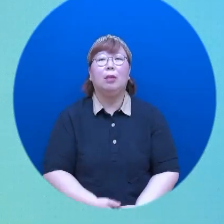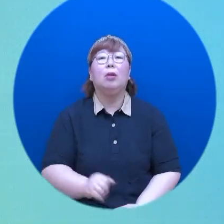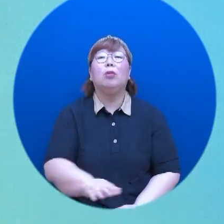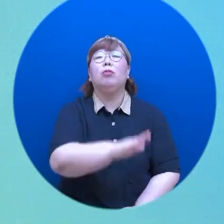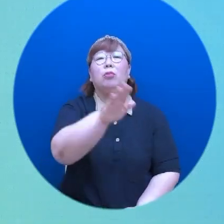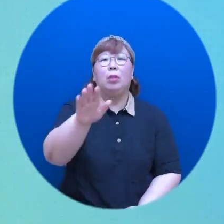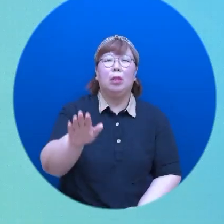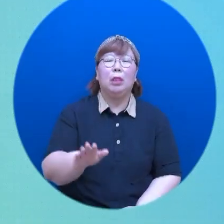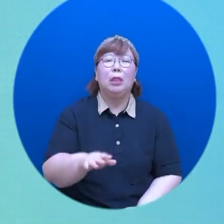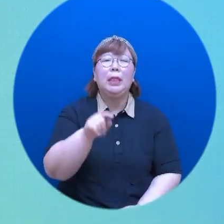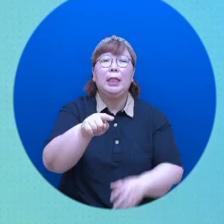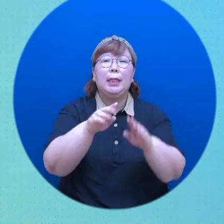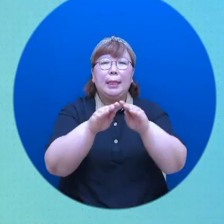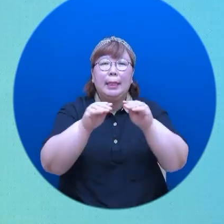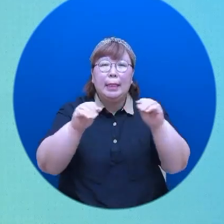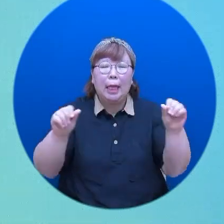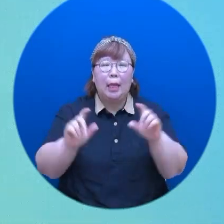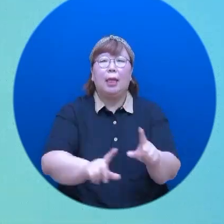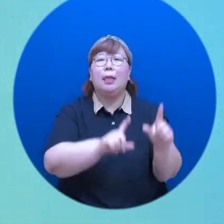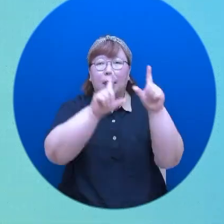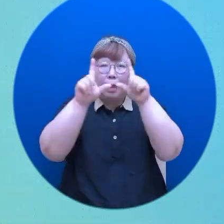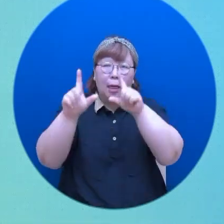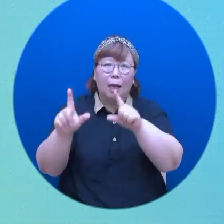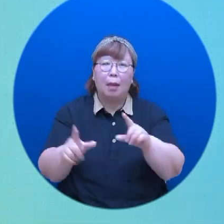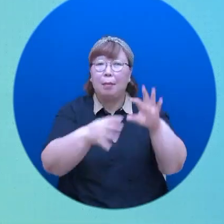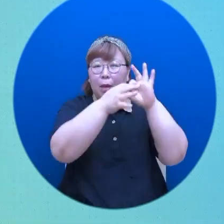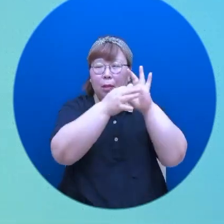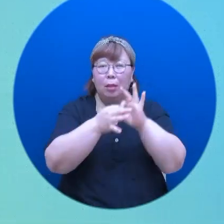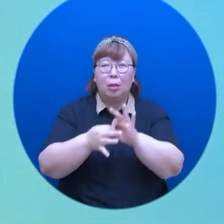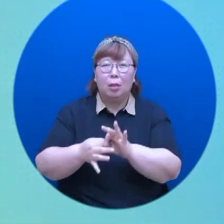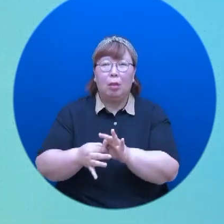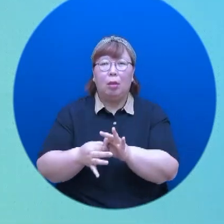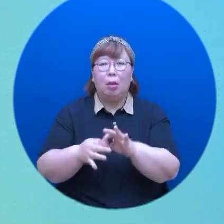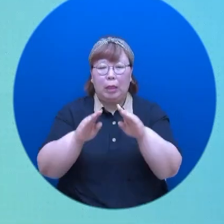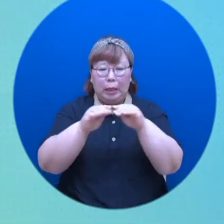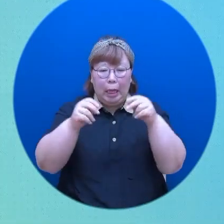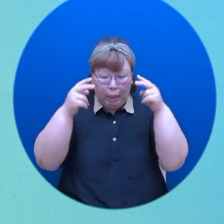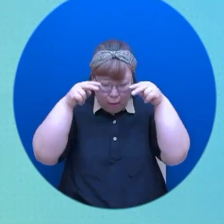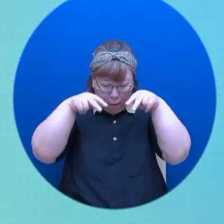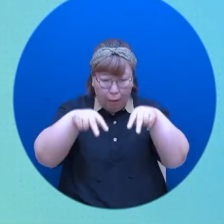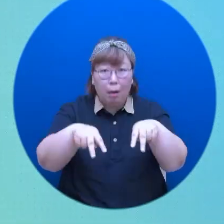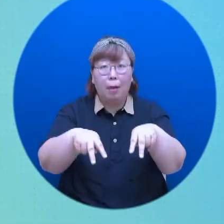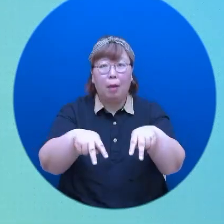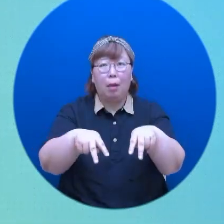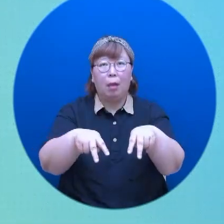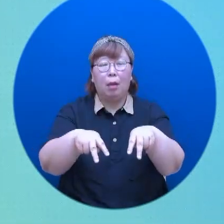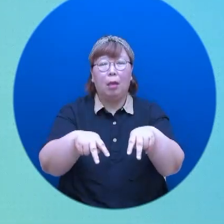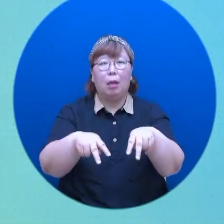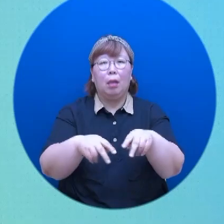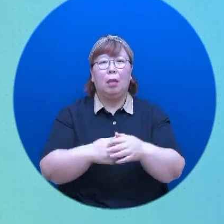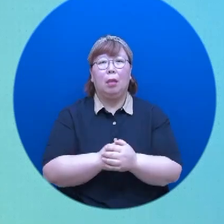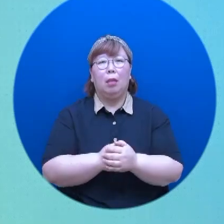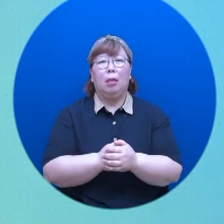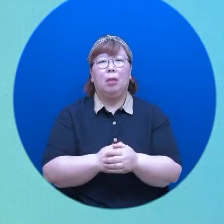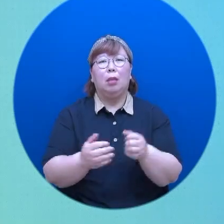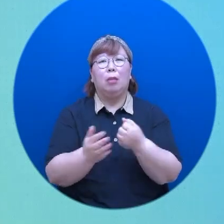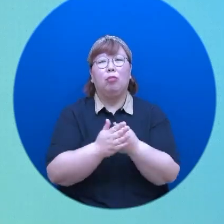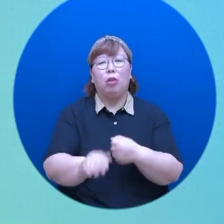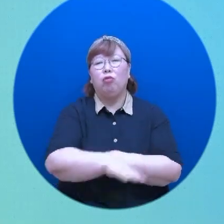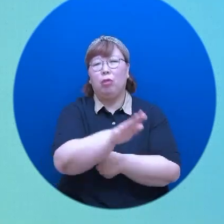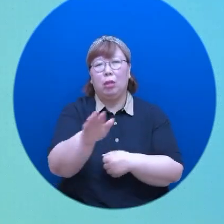우리는 이 땅을 살아가면서 이 땅을 바라봅니다. 그래서 한 조각밖에 볼 수